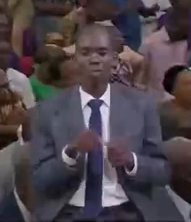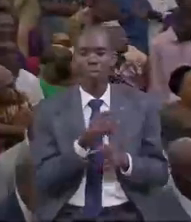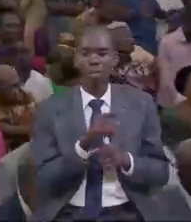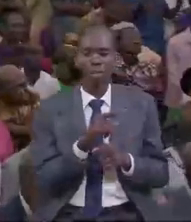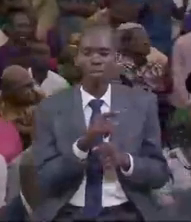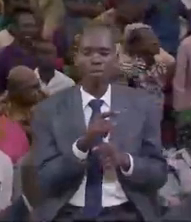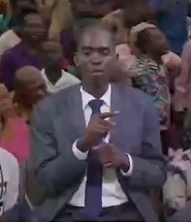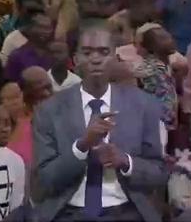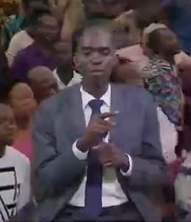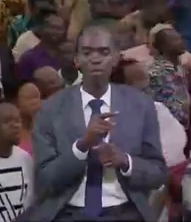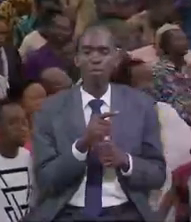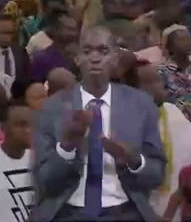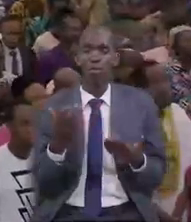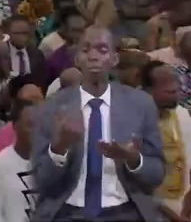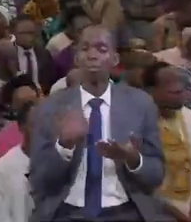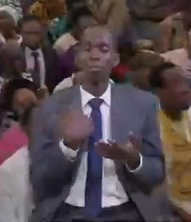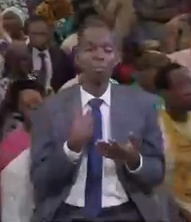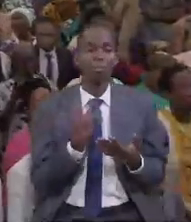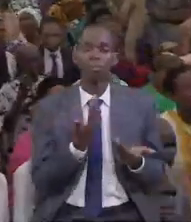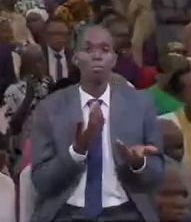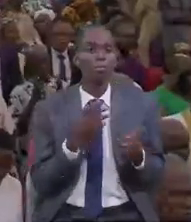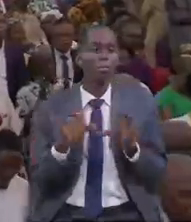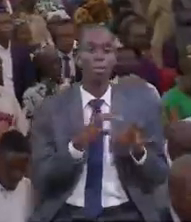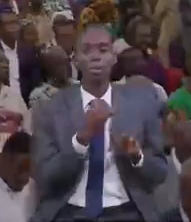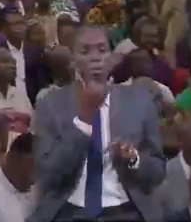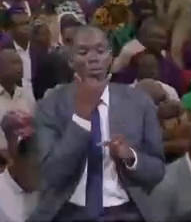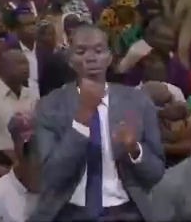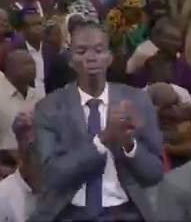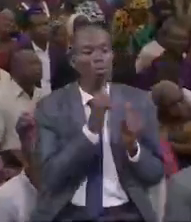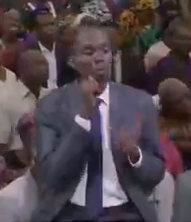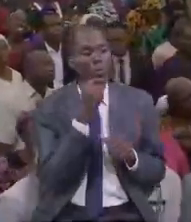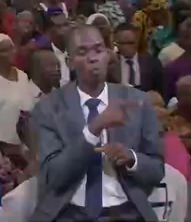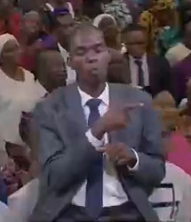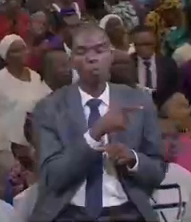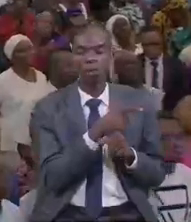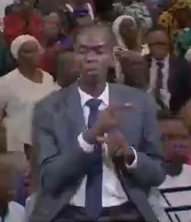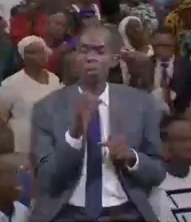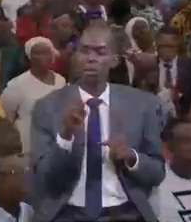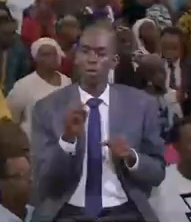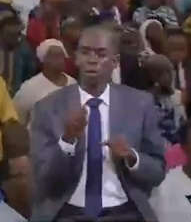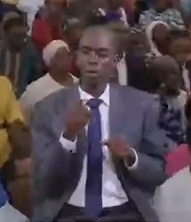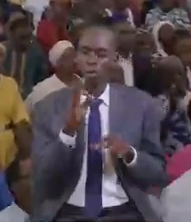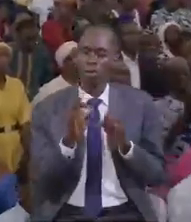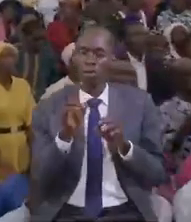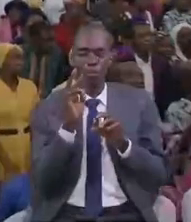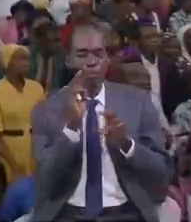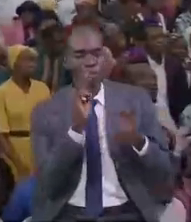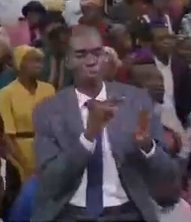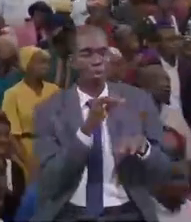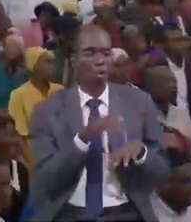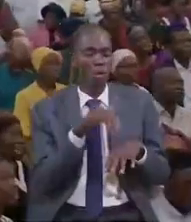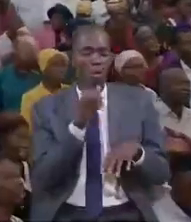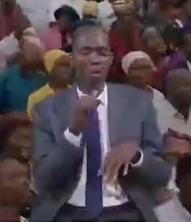Et je n'ai rien fait avec elle. Hein? Si tu regardes une femme pour la